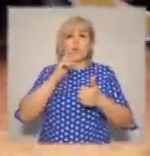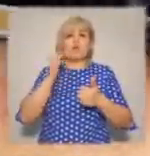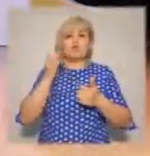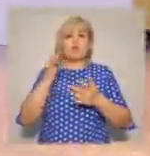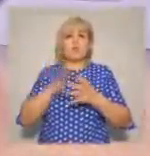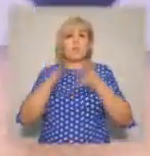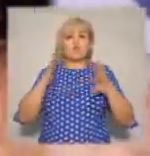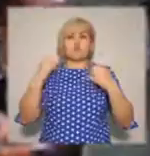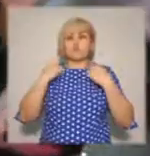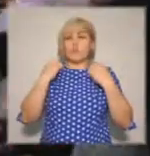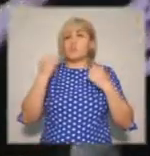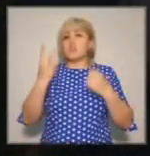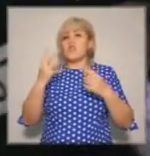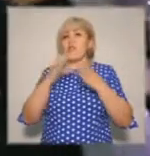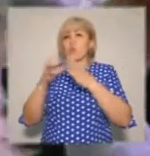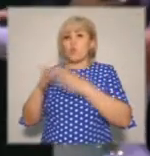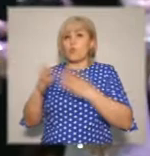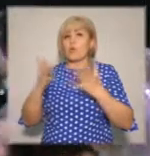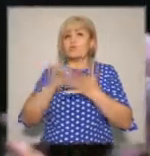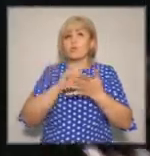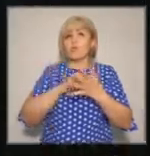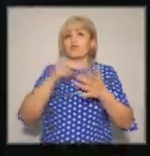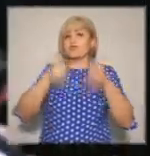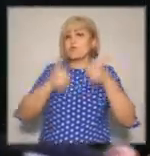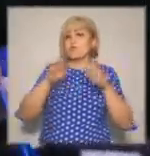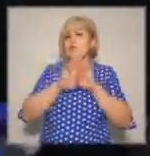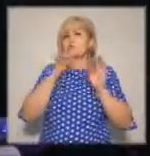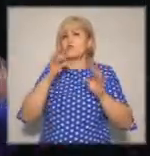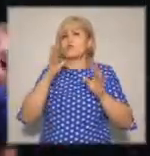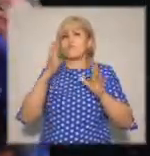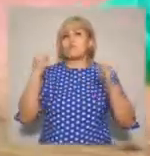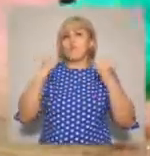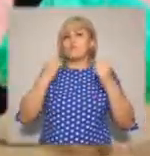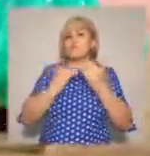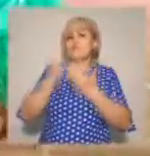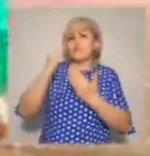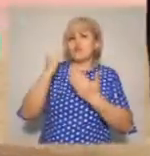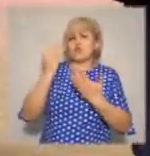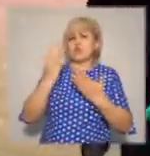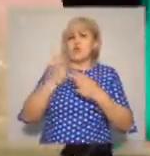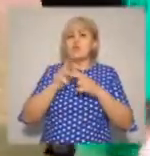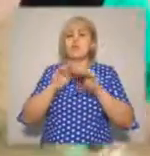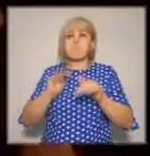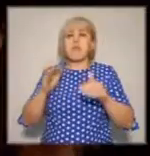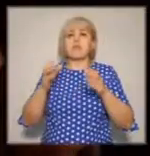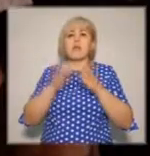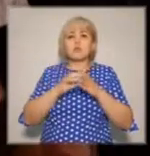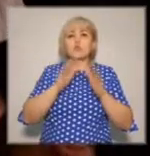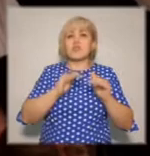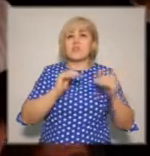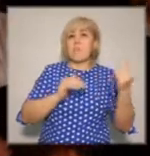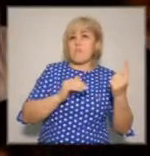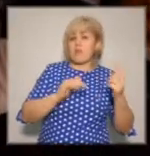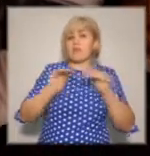они соревнуются в основном пока еще в массовом спорте. И 2 группы, которые занимаются, соревнуются, так скажем, в спорте